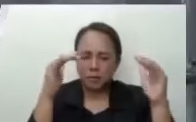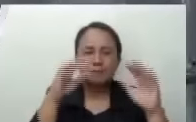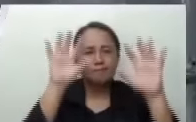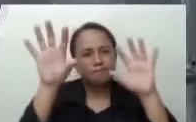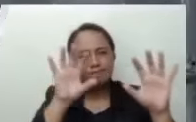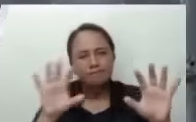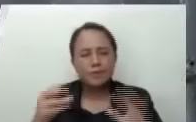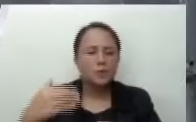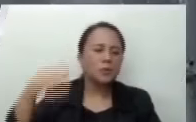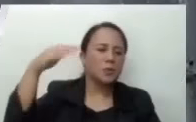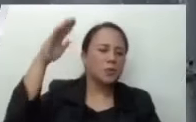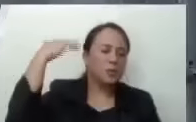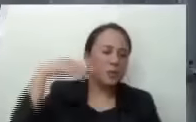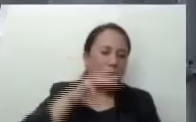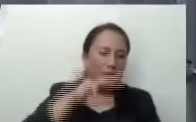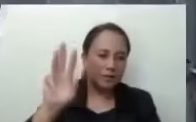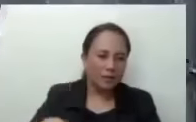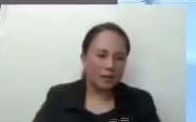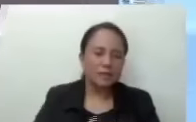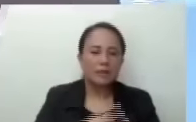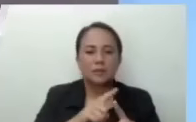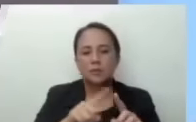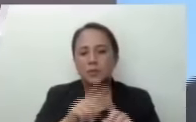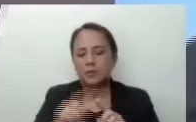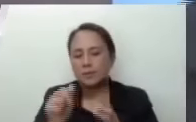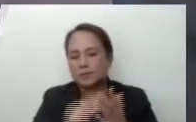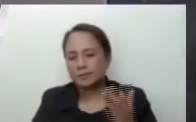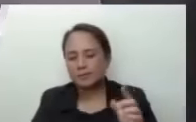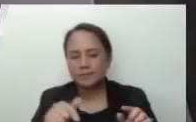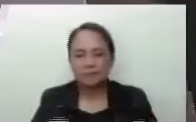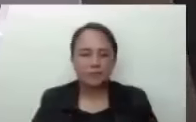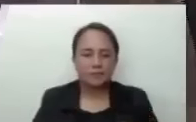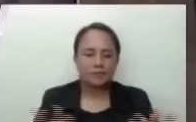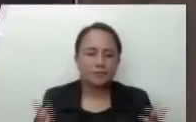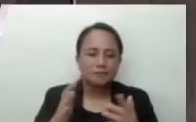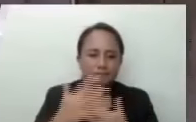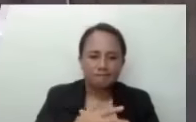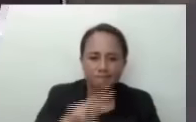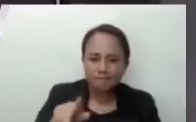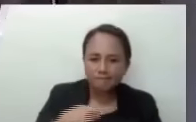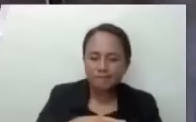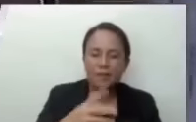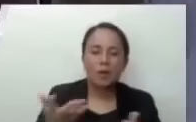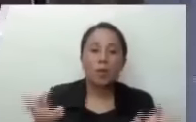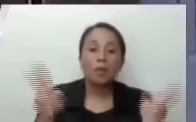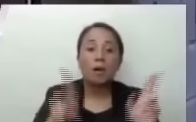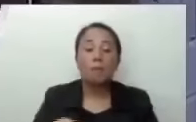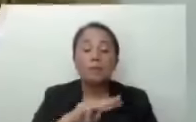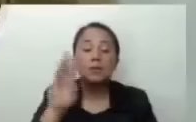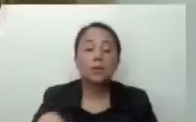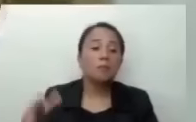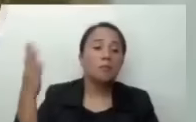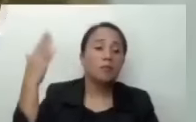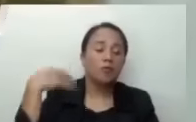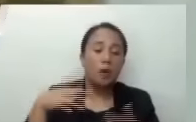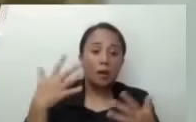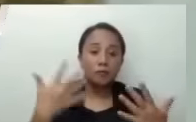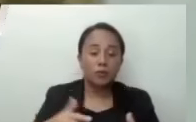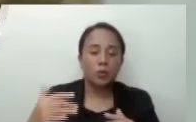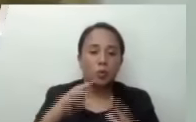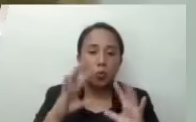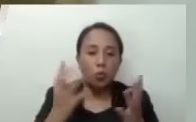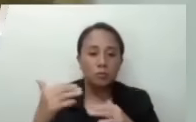mga obra ng iba't ibang artist sa bansa gaya ng sinapit ng Maynila Sa kasagsagan at pagkatapos ng World War I mga obra